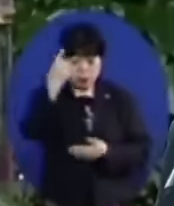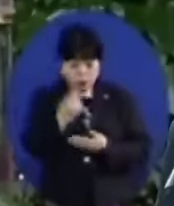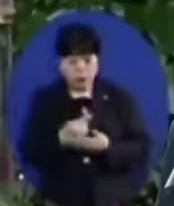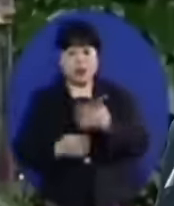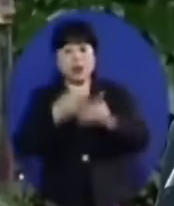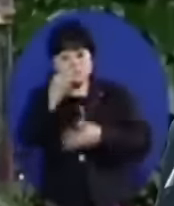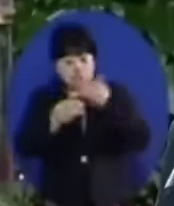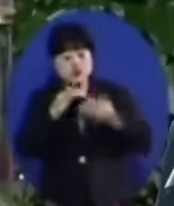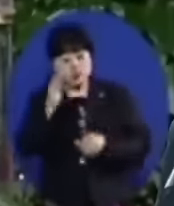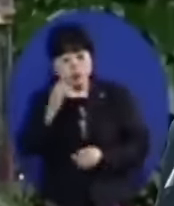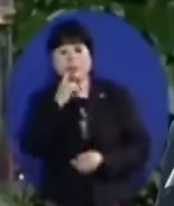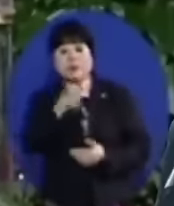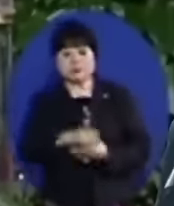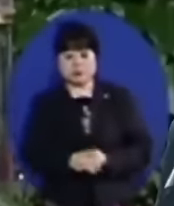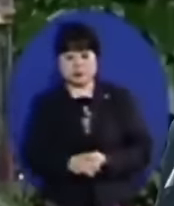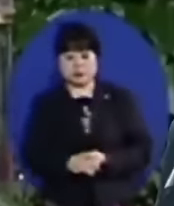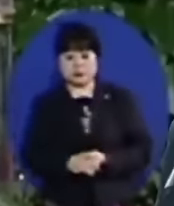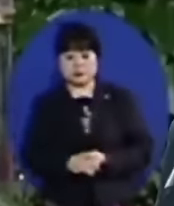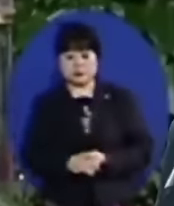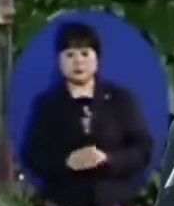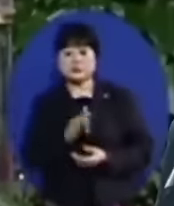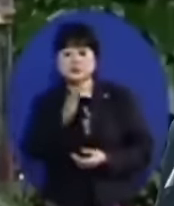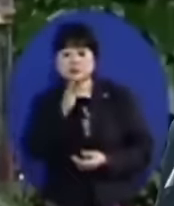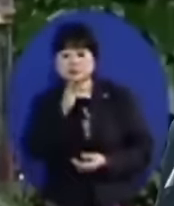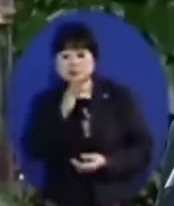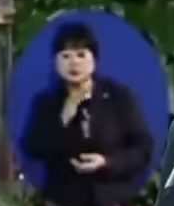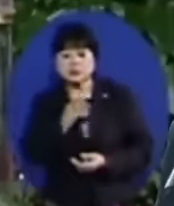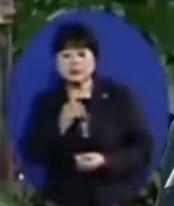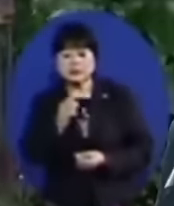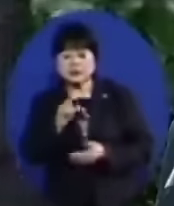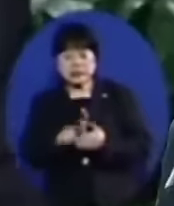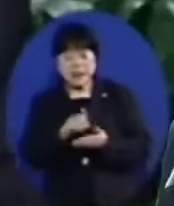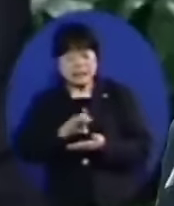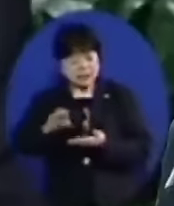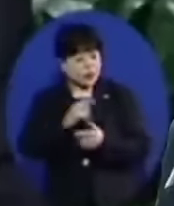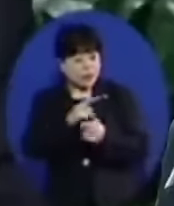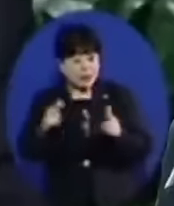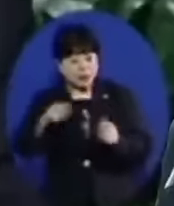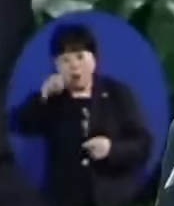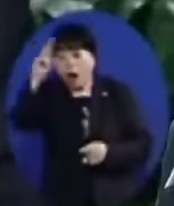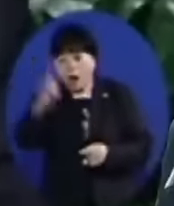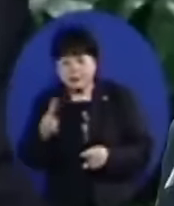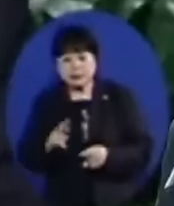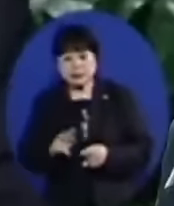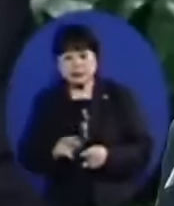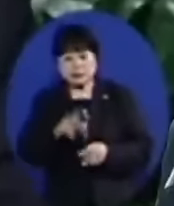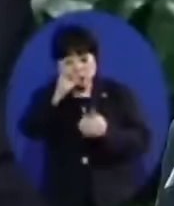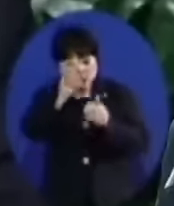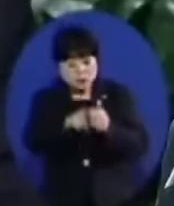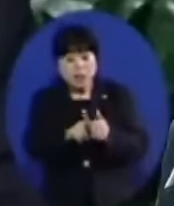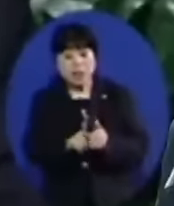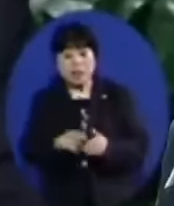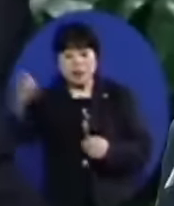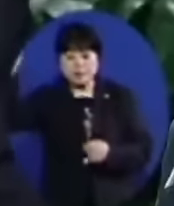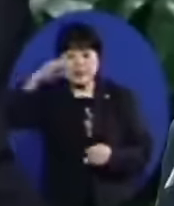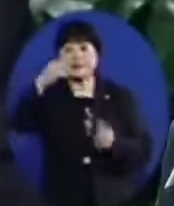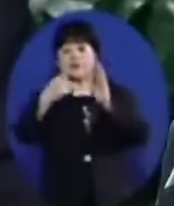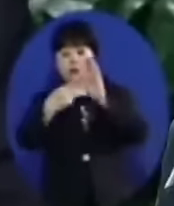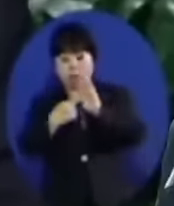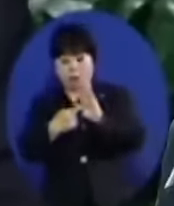시작하는 것입니다. 몇십 년 걸리는 것이 아닙니다. 예수님이 내 구주라고 깨닫는 그 순간에 빛이 나기 시작하는